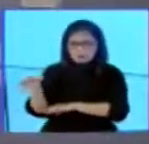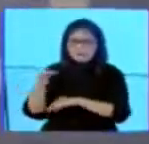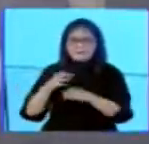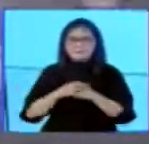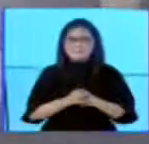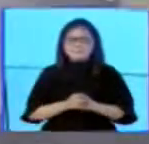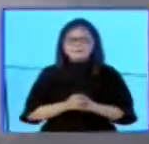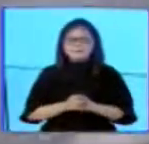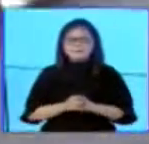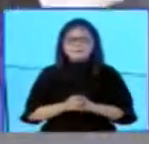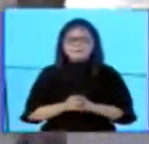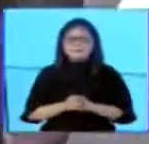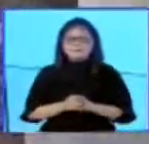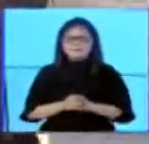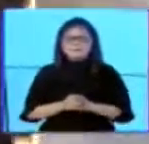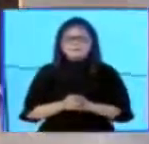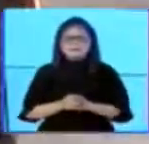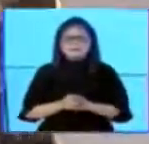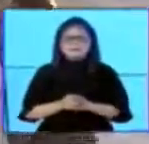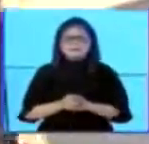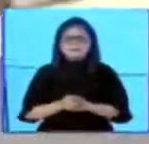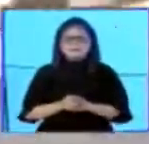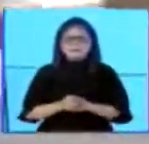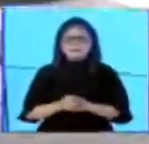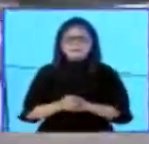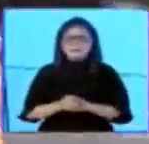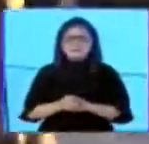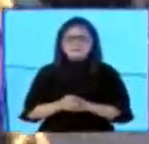Surabaya, Jawa Timur, Rahmat Ilyasan, iNews, melaporkan.